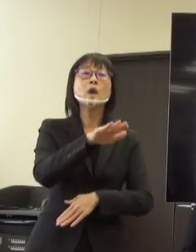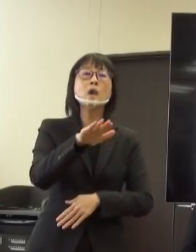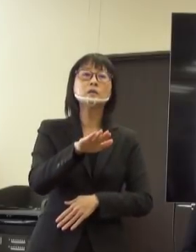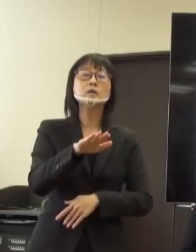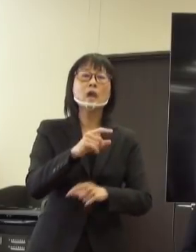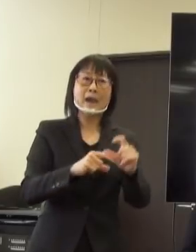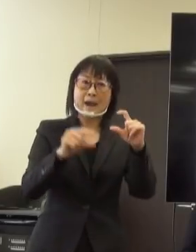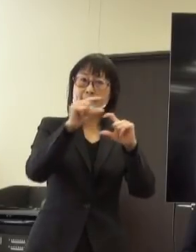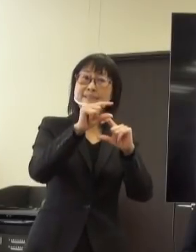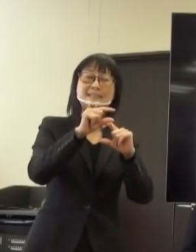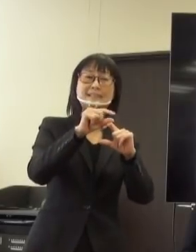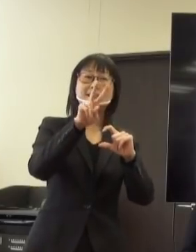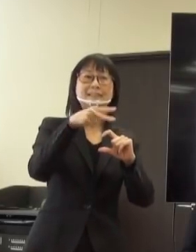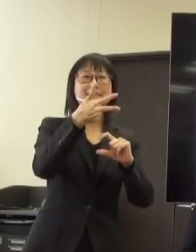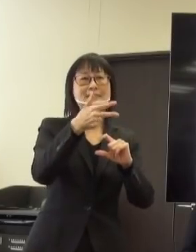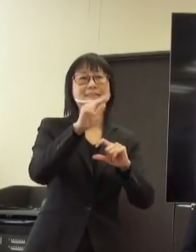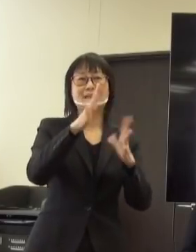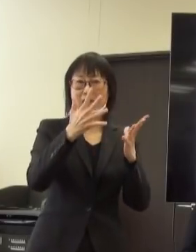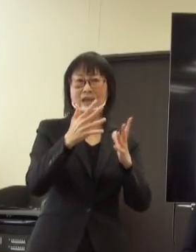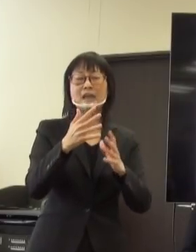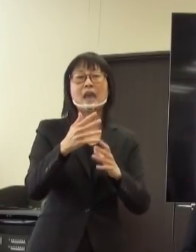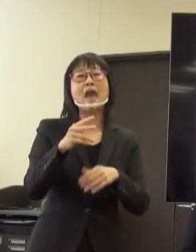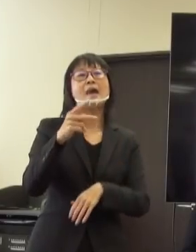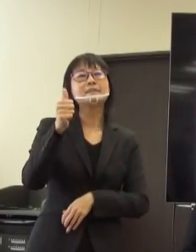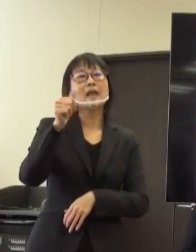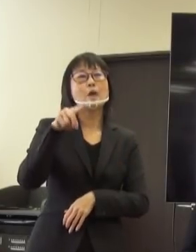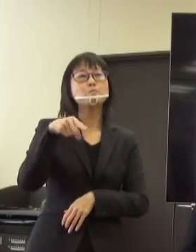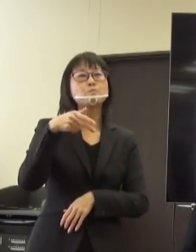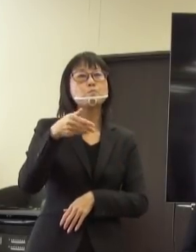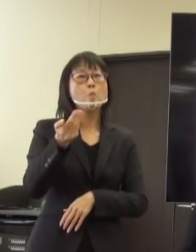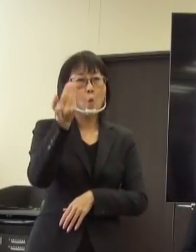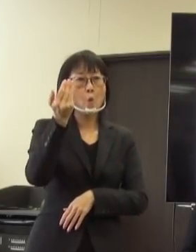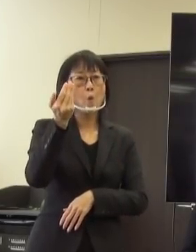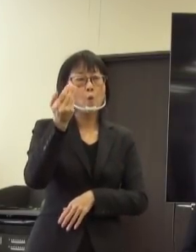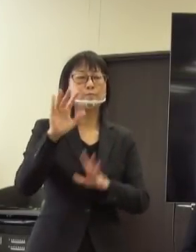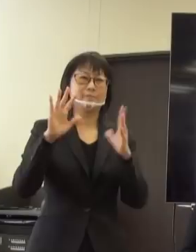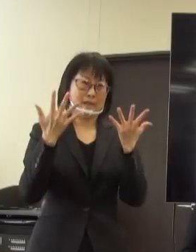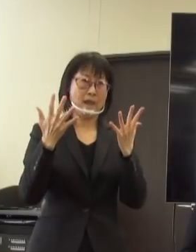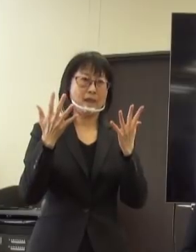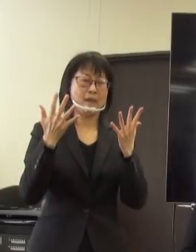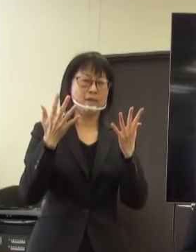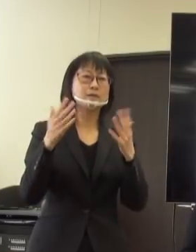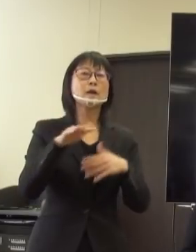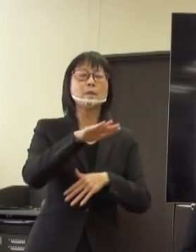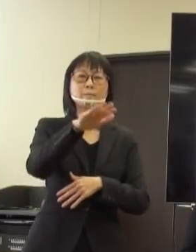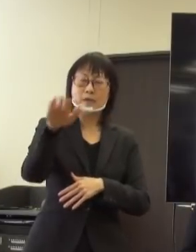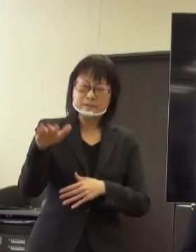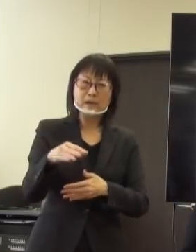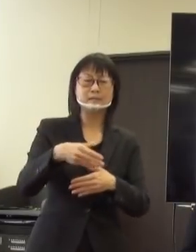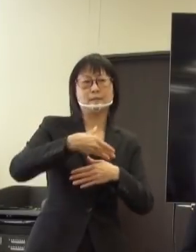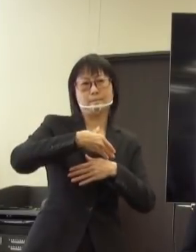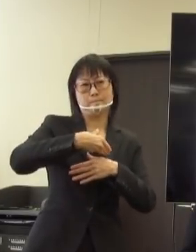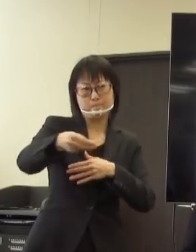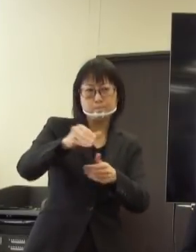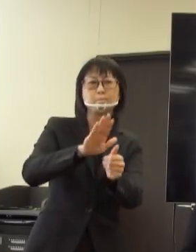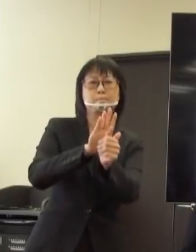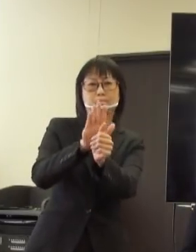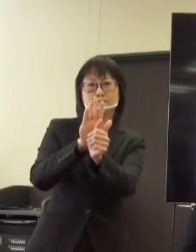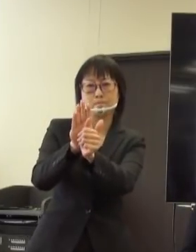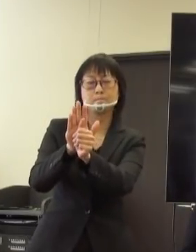この緊急融資を、実施してまいりたいというふうに考えております。詳細については、近日中